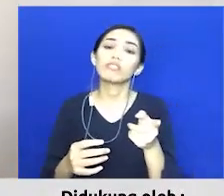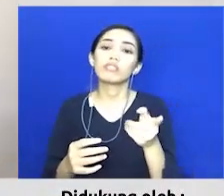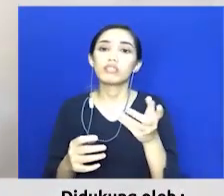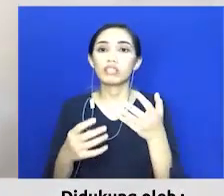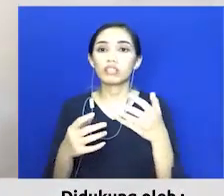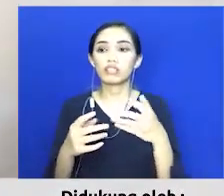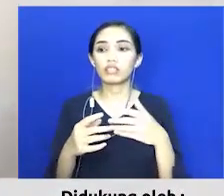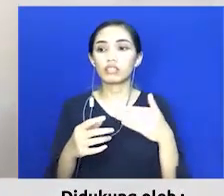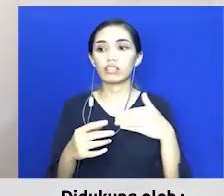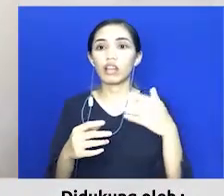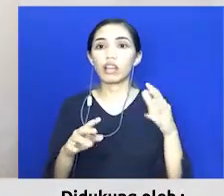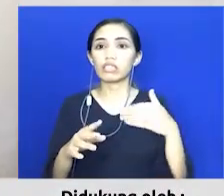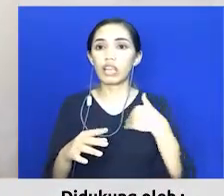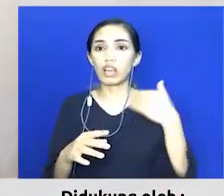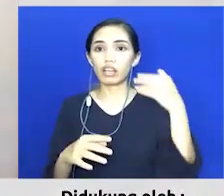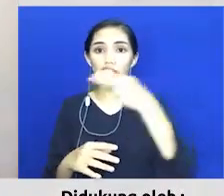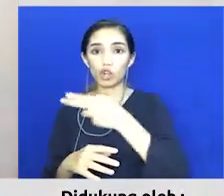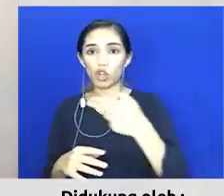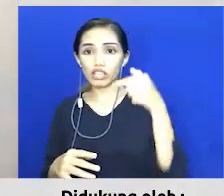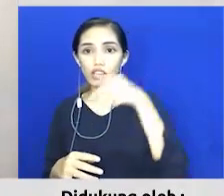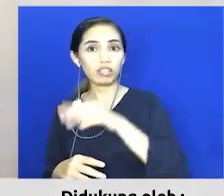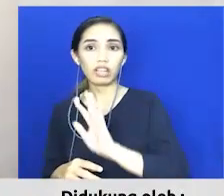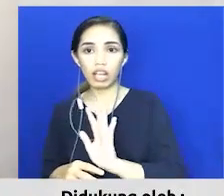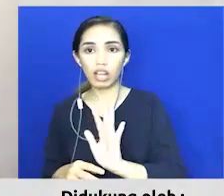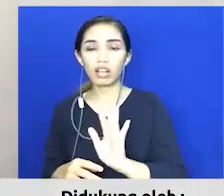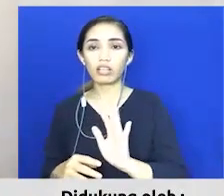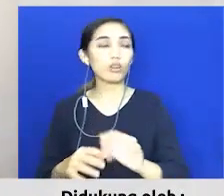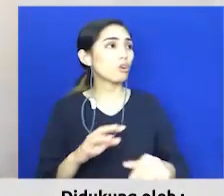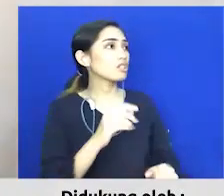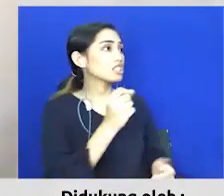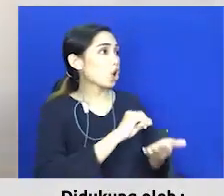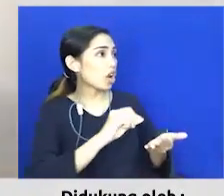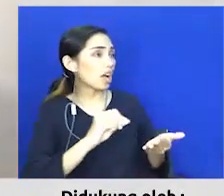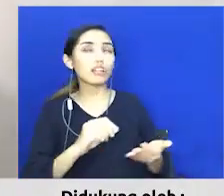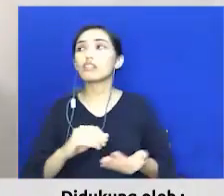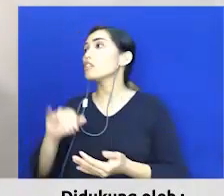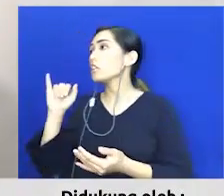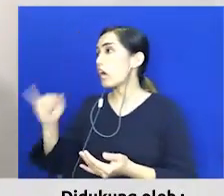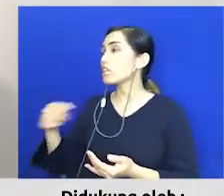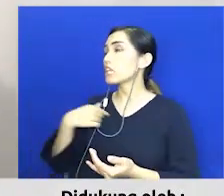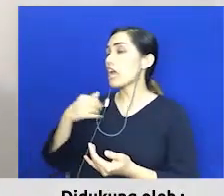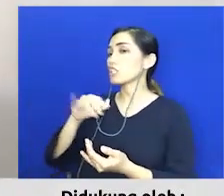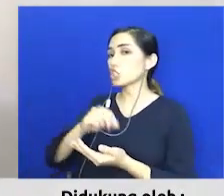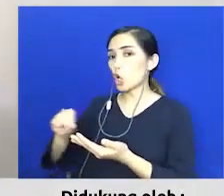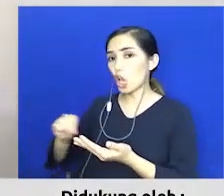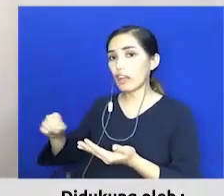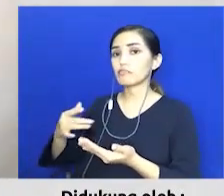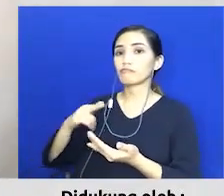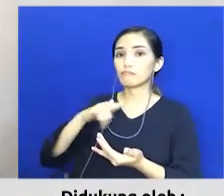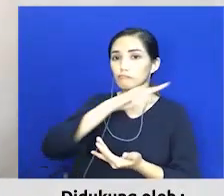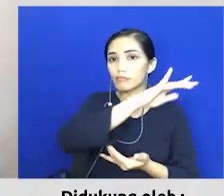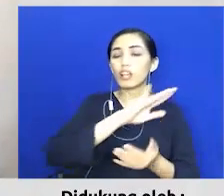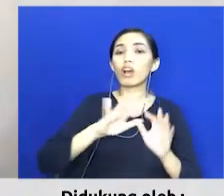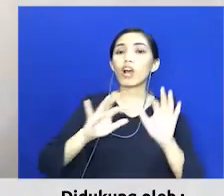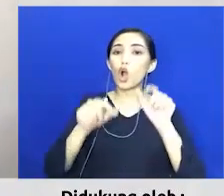saya sedang sekolah ya Pak ya. Ya Bapak sedang sekolah. Saya sedang sekolah begitu ya, walaupun saya sekolah itu biasanya orang